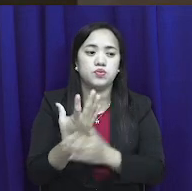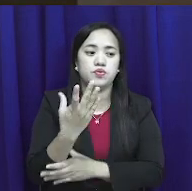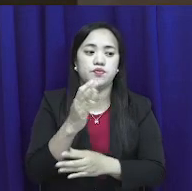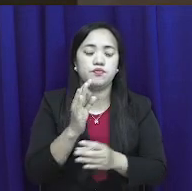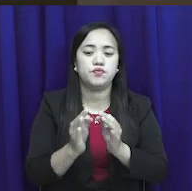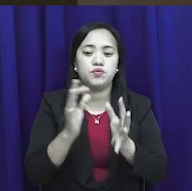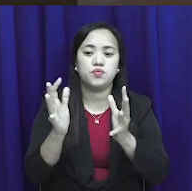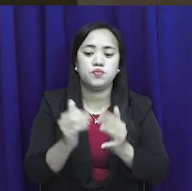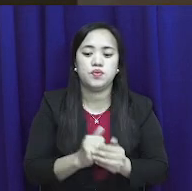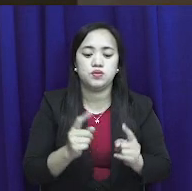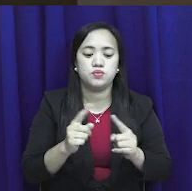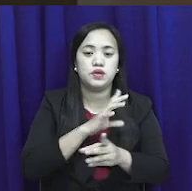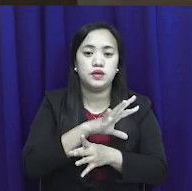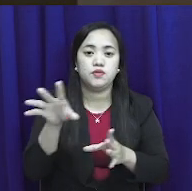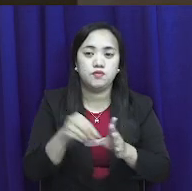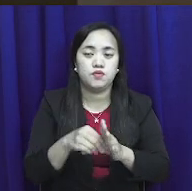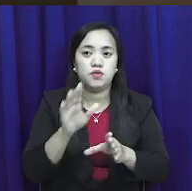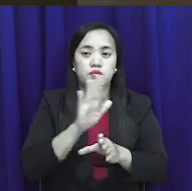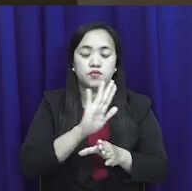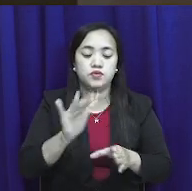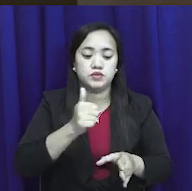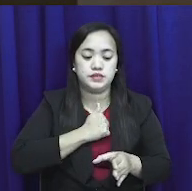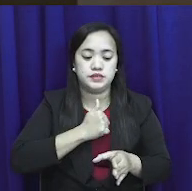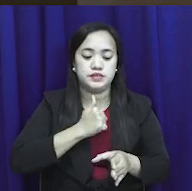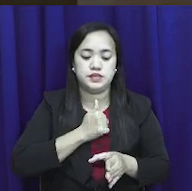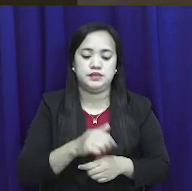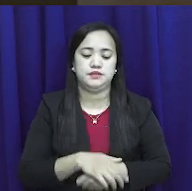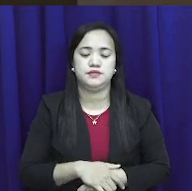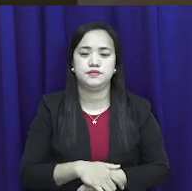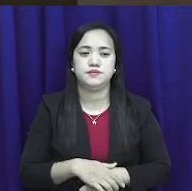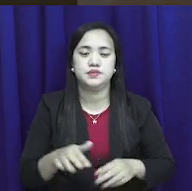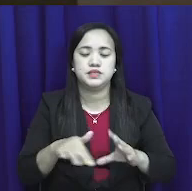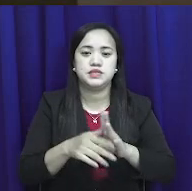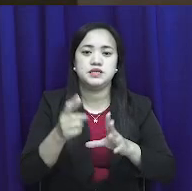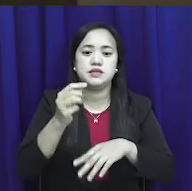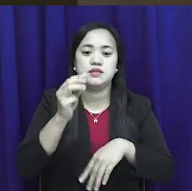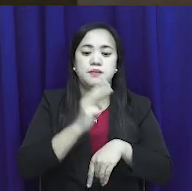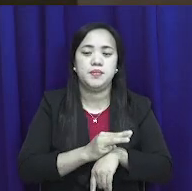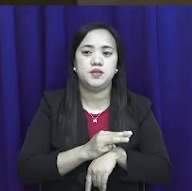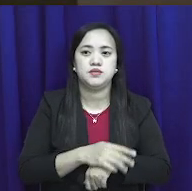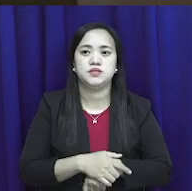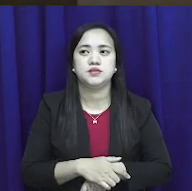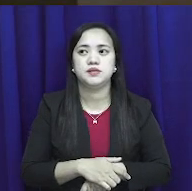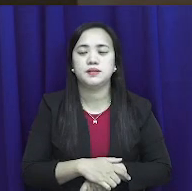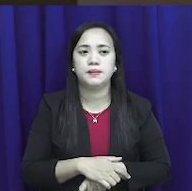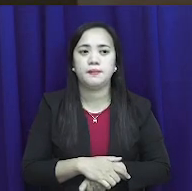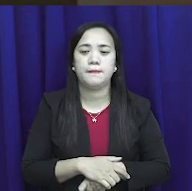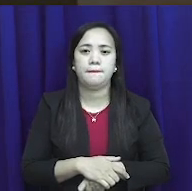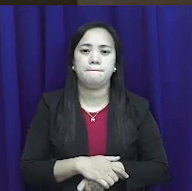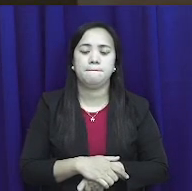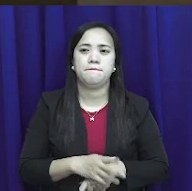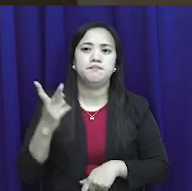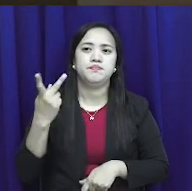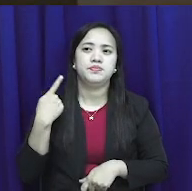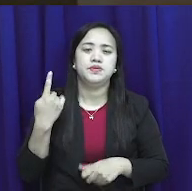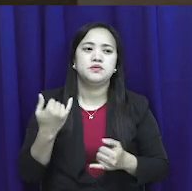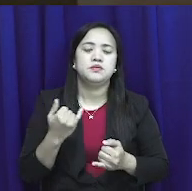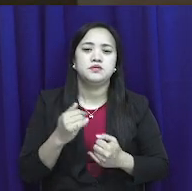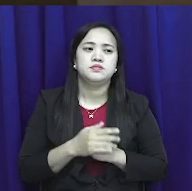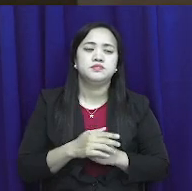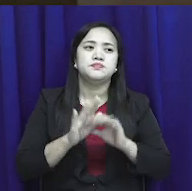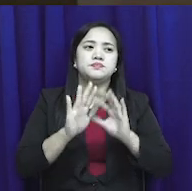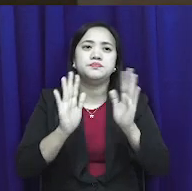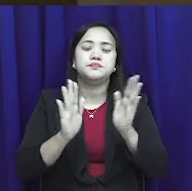Ministry marami tayong Ministry Sunday school teacher I mean sa dito sa loob may Sunday school teacher by the way